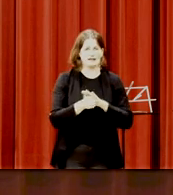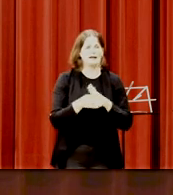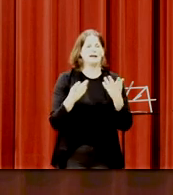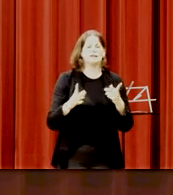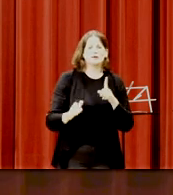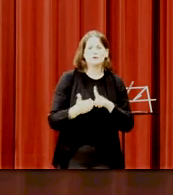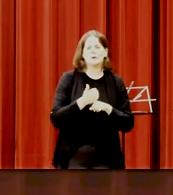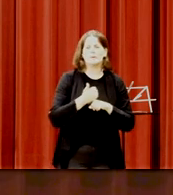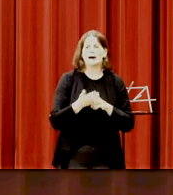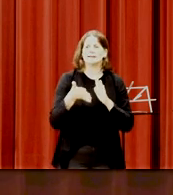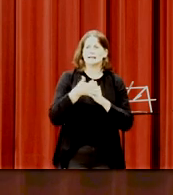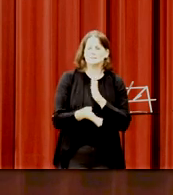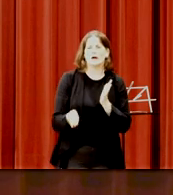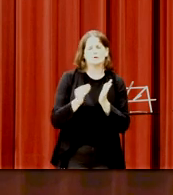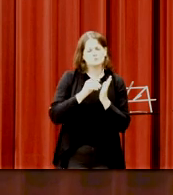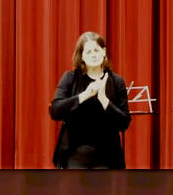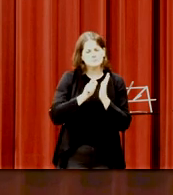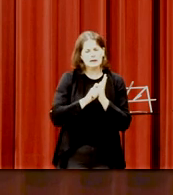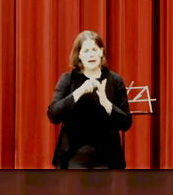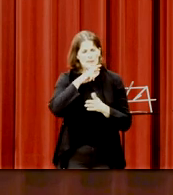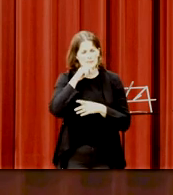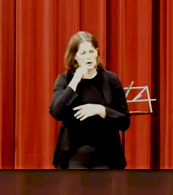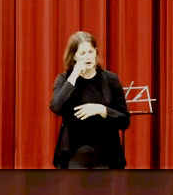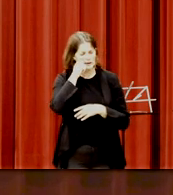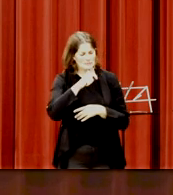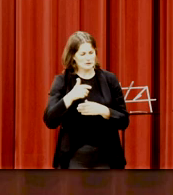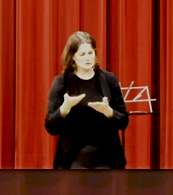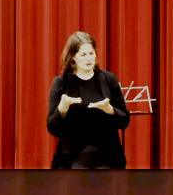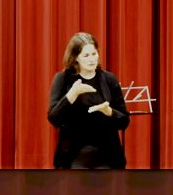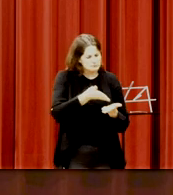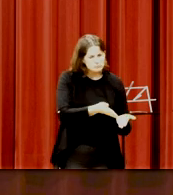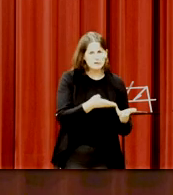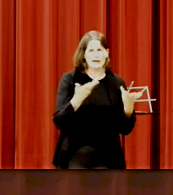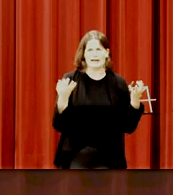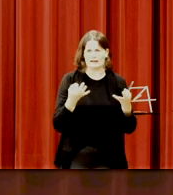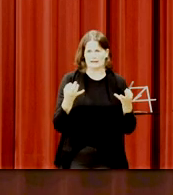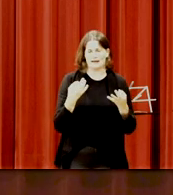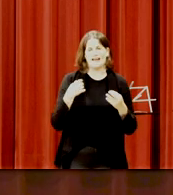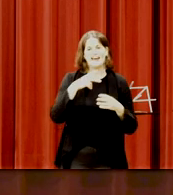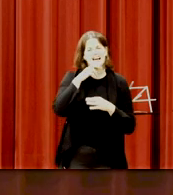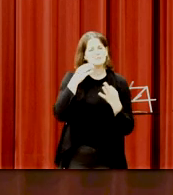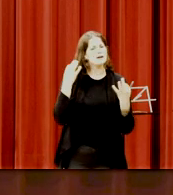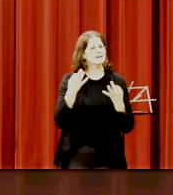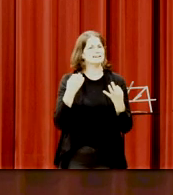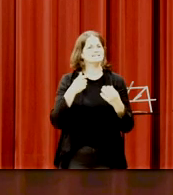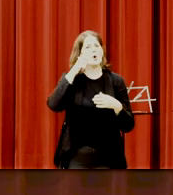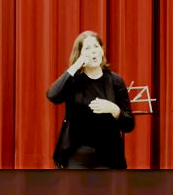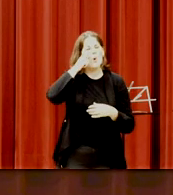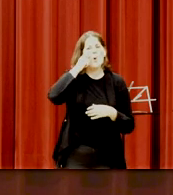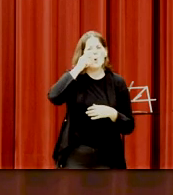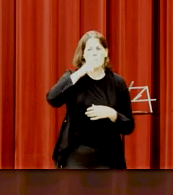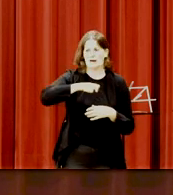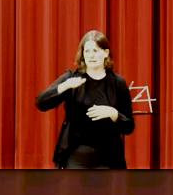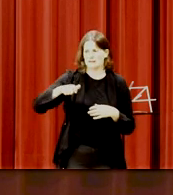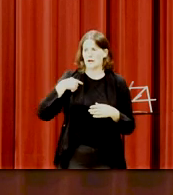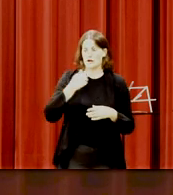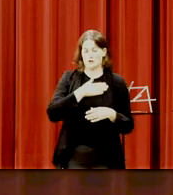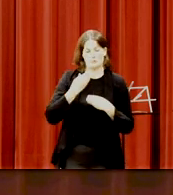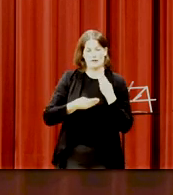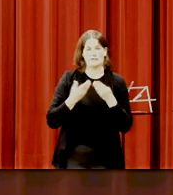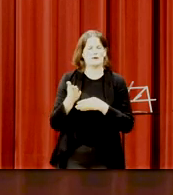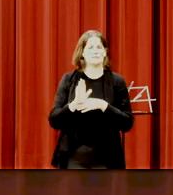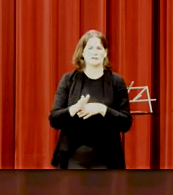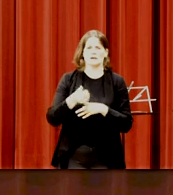l'humanisme. Jo podria haver fet aquesta presentació molt més rígida, molt més rigorosa, amb molt més contingut científic i segur que molt més reglada amb